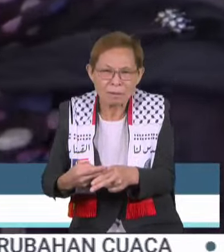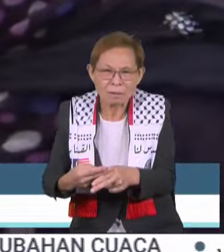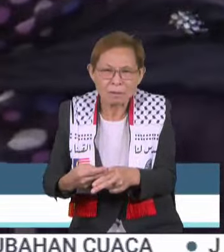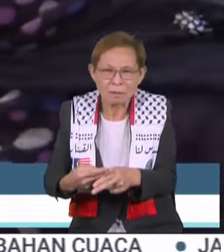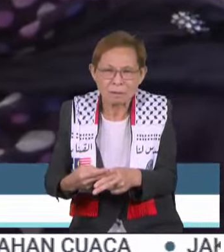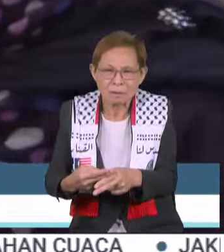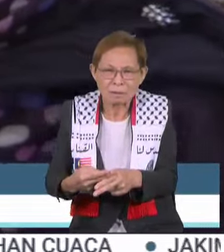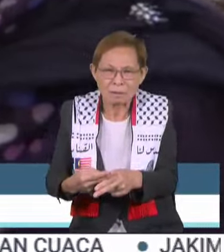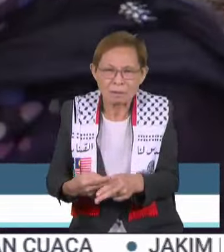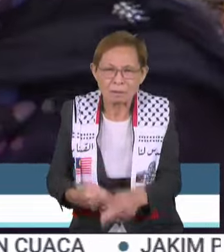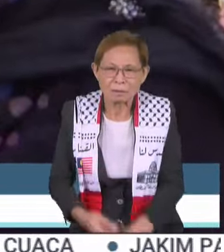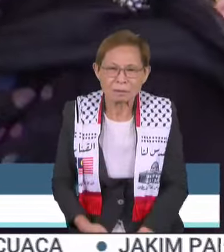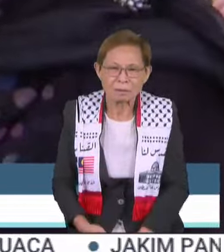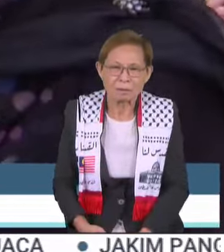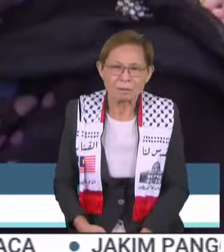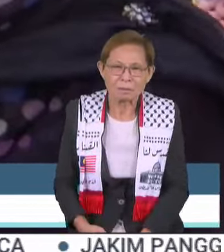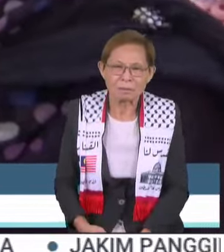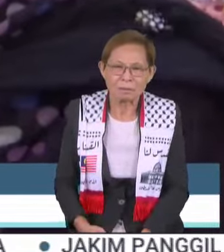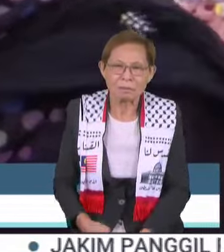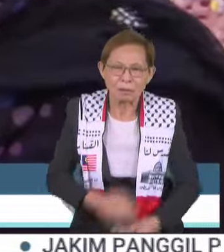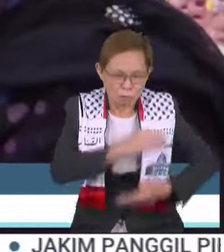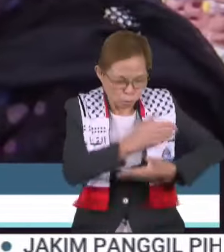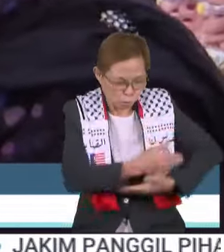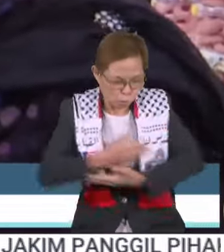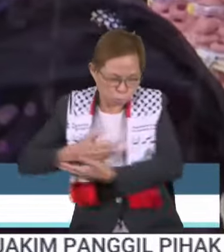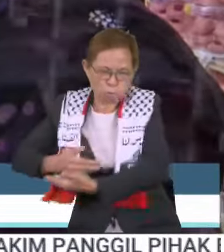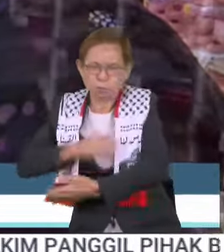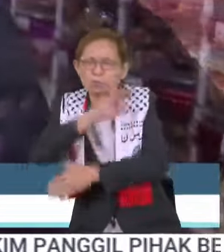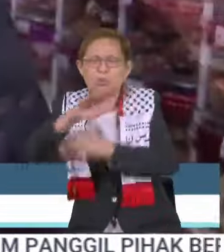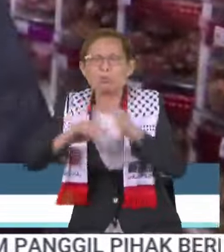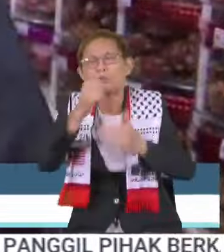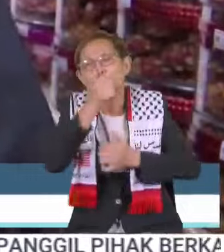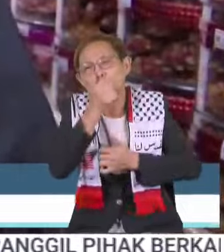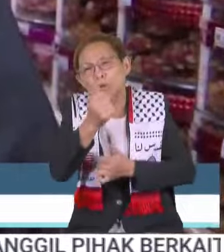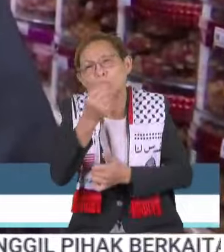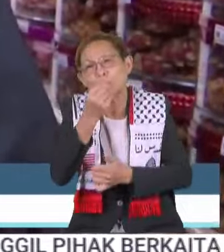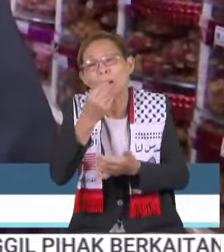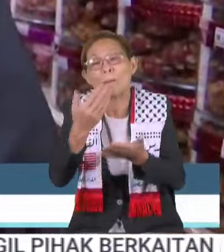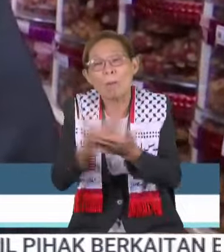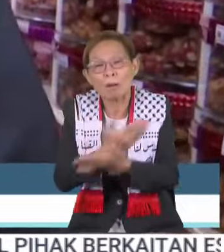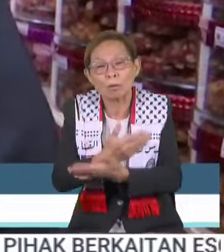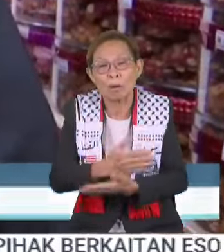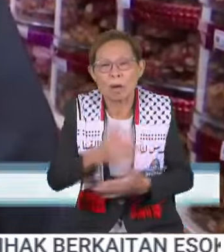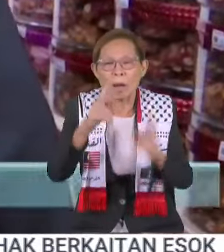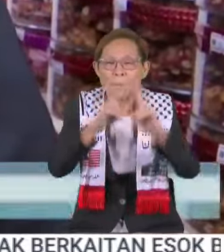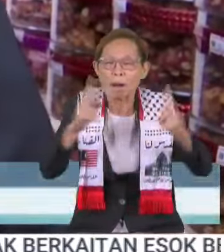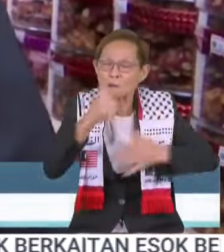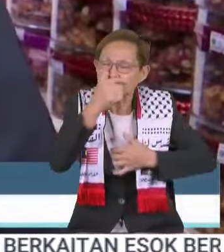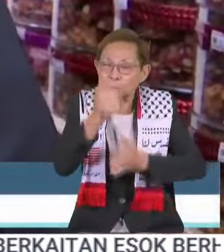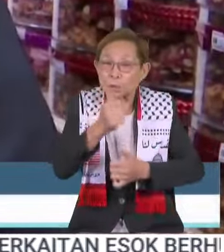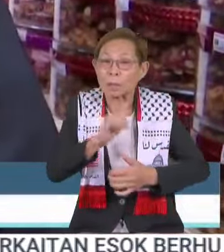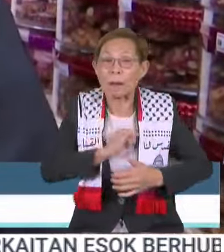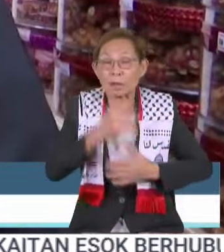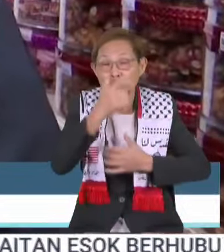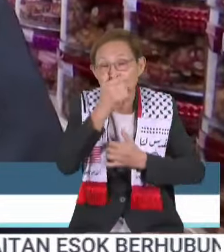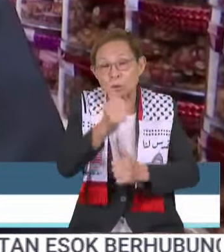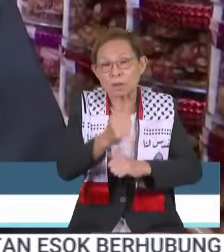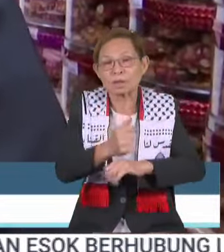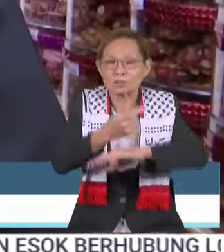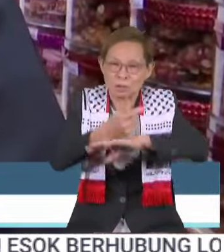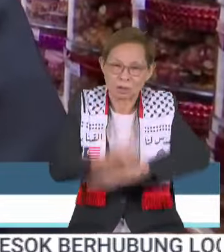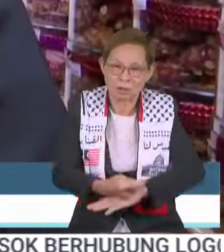lah. Bila kita mangkarang orang kan. Cucu semua suka lah ni. Paling suka tradisional lah. Tapi kalau moden campur pun